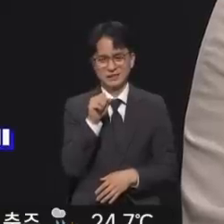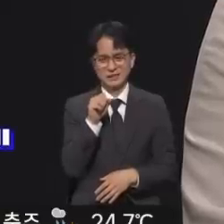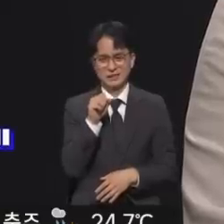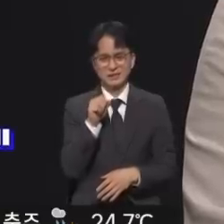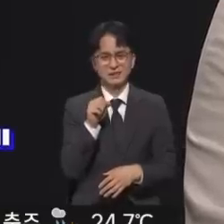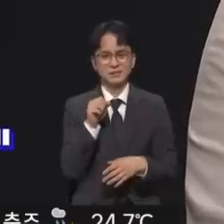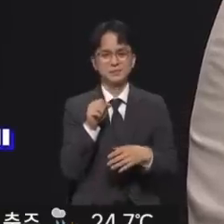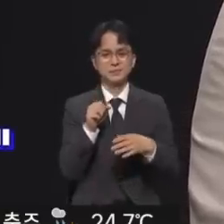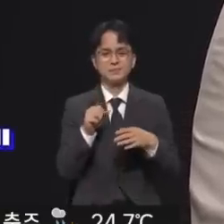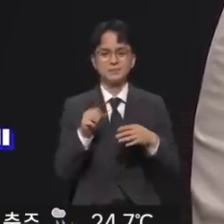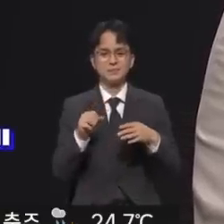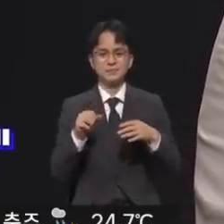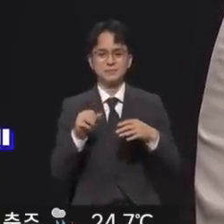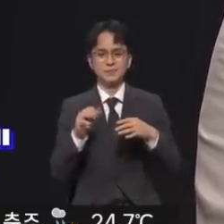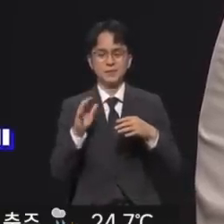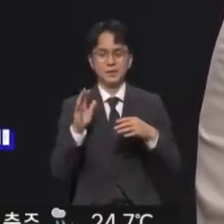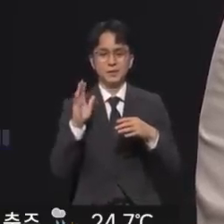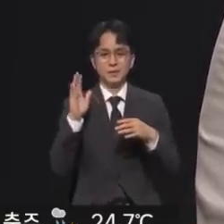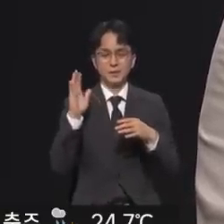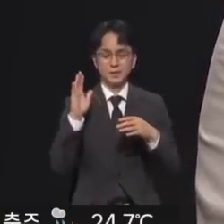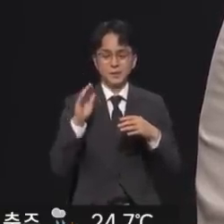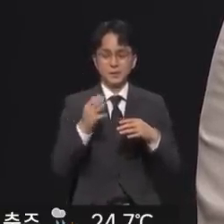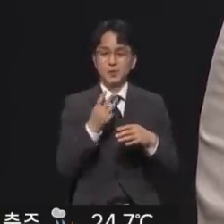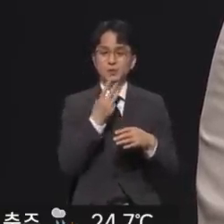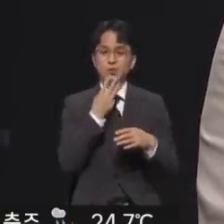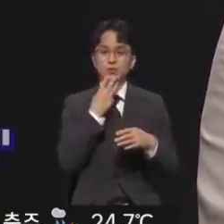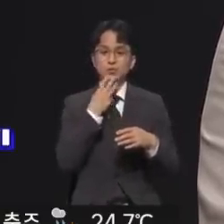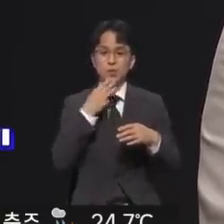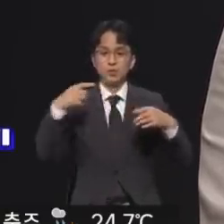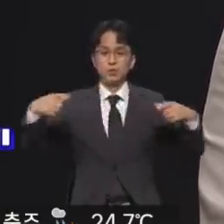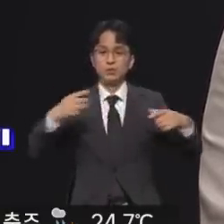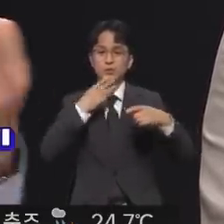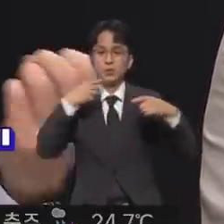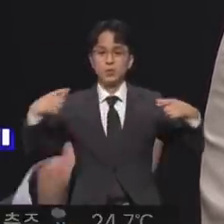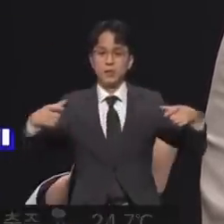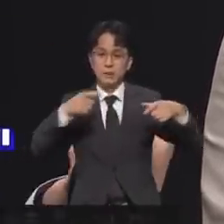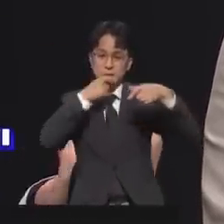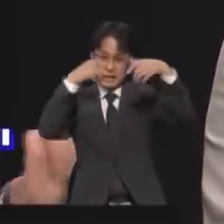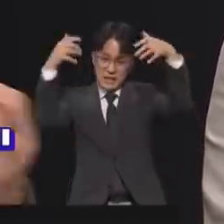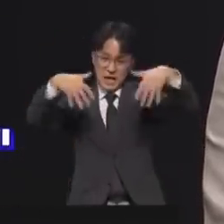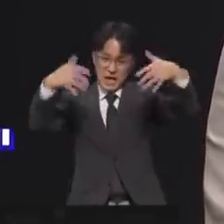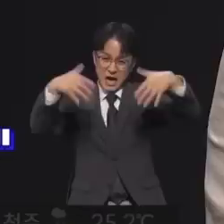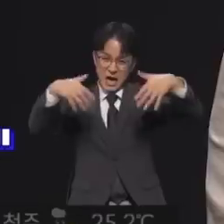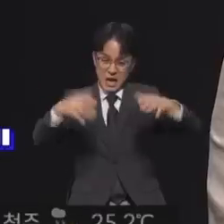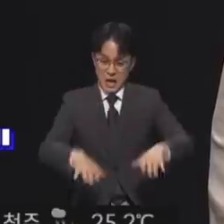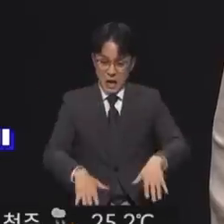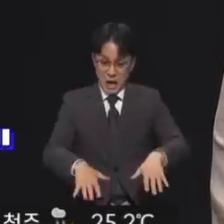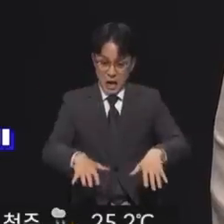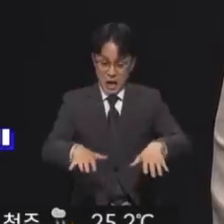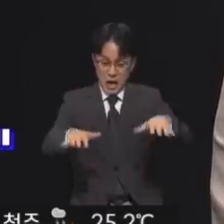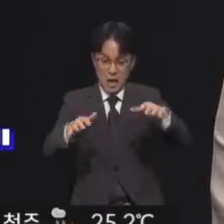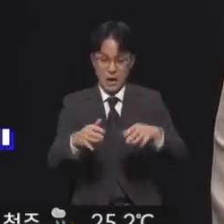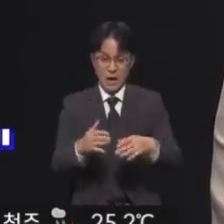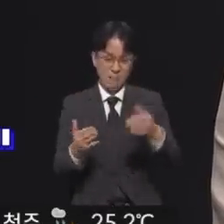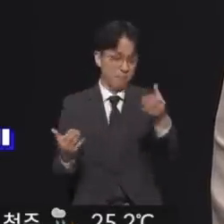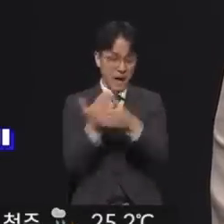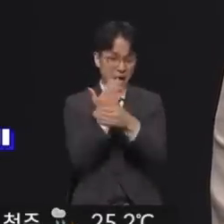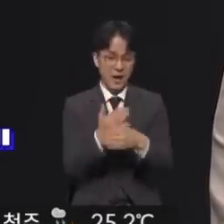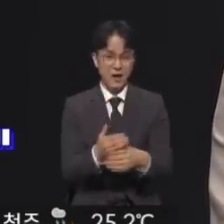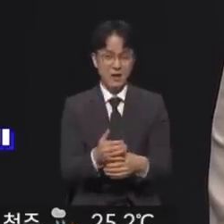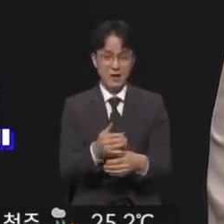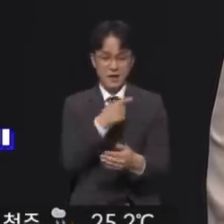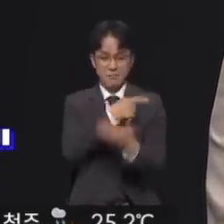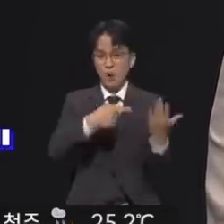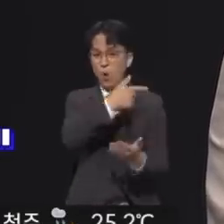이젠 아니 굉장히 시급하다 고 생각하고 서울 한복판에 이런 물난리가 났다 생각하면 집무실 안가도 요 서초구 철 가수 되는거 아닙니까 아니